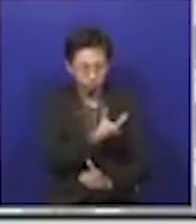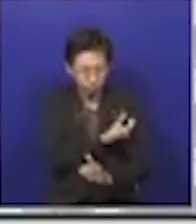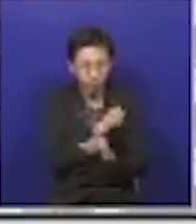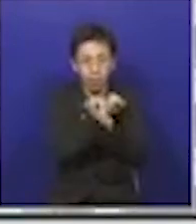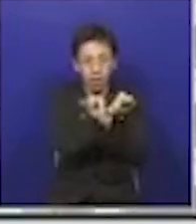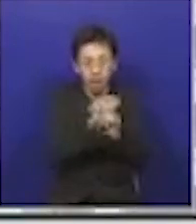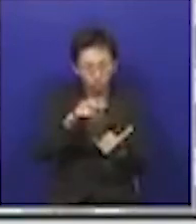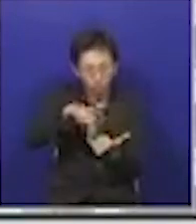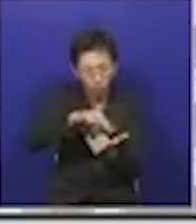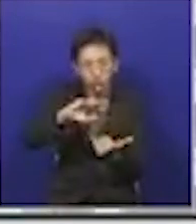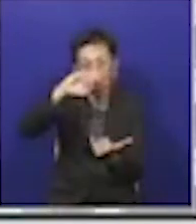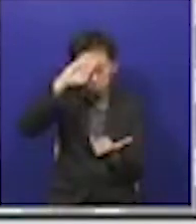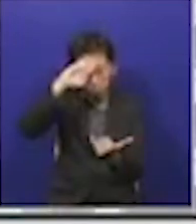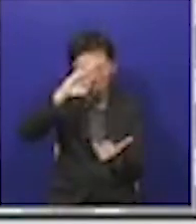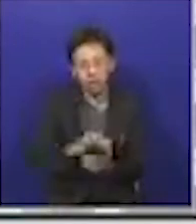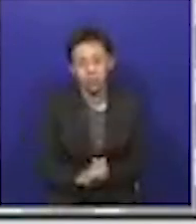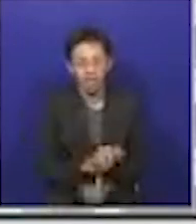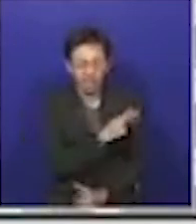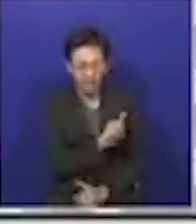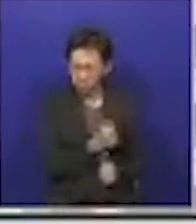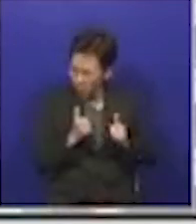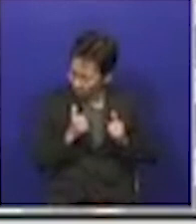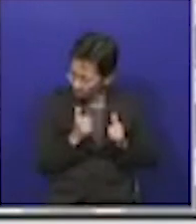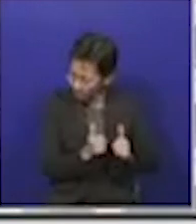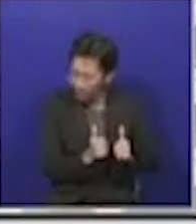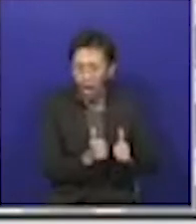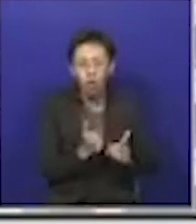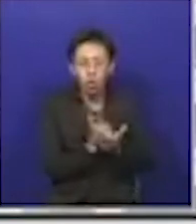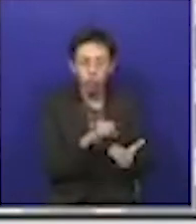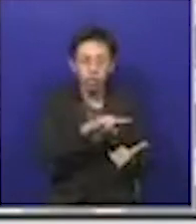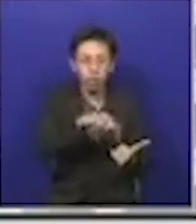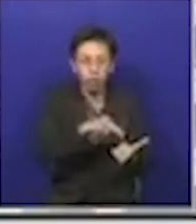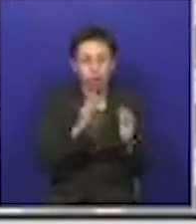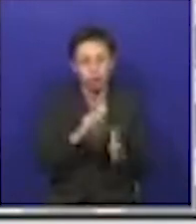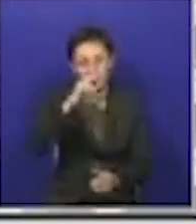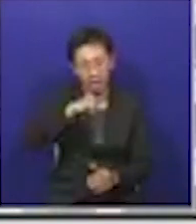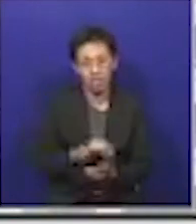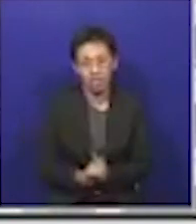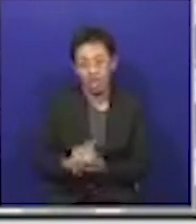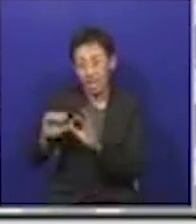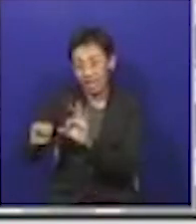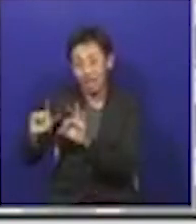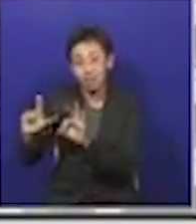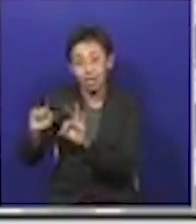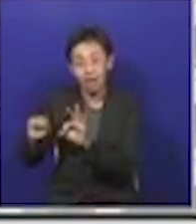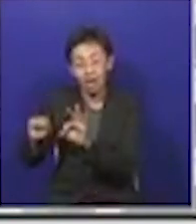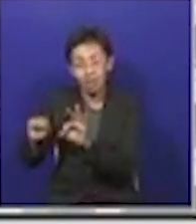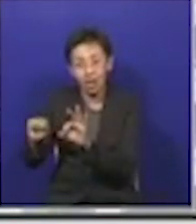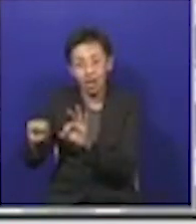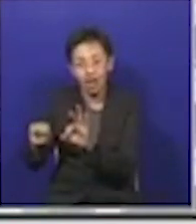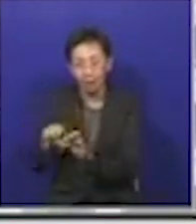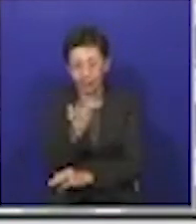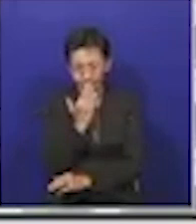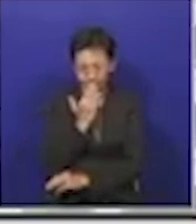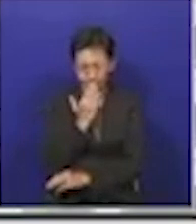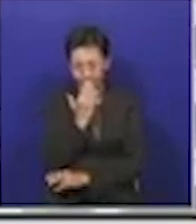ผู้ป่วยฮะให้สาธารณสุขที่ดีที่สุดให้กับคนไทยฮะอีก 900,000 ล้านฮะอย่ามามุบมิบโ